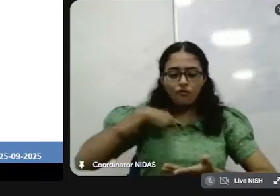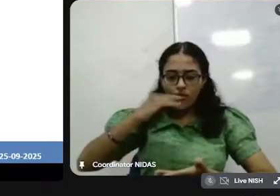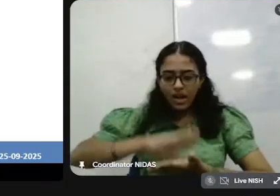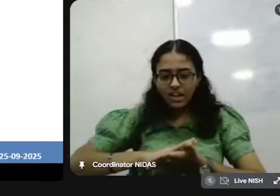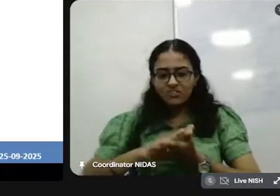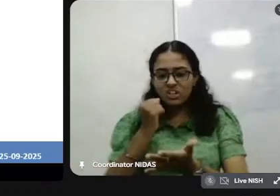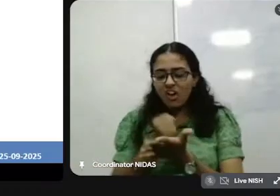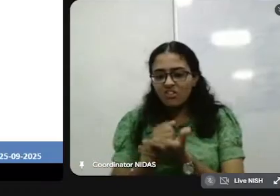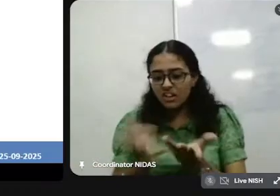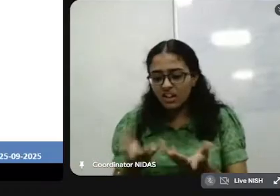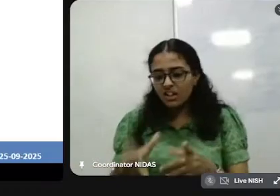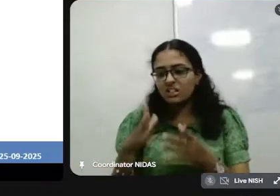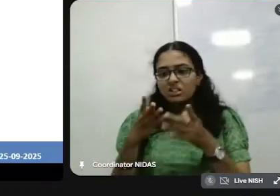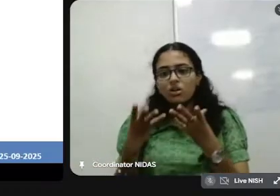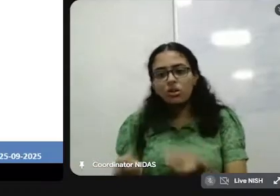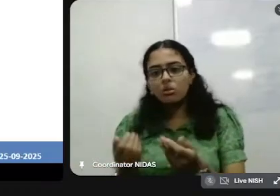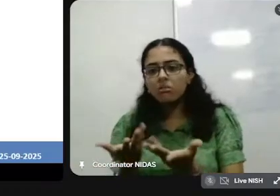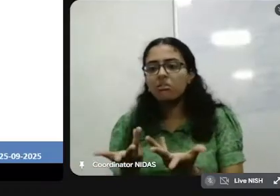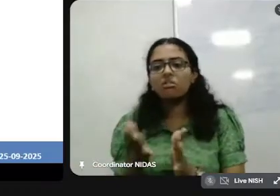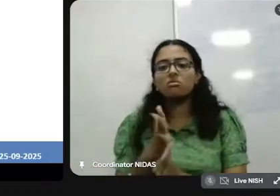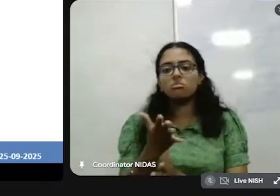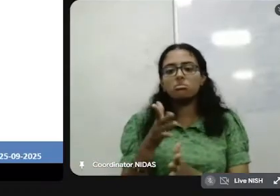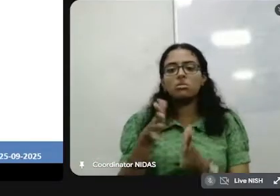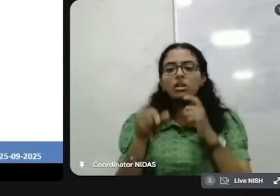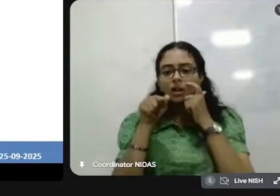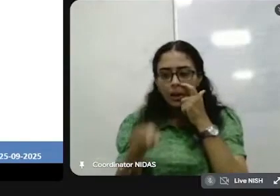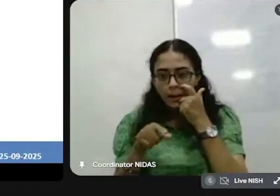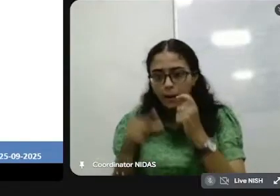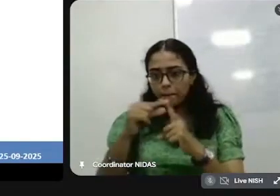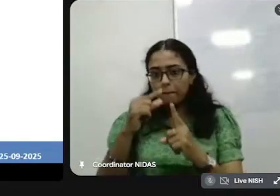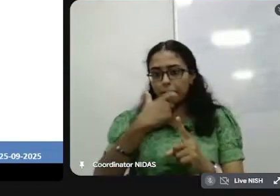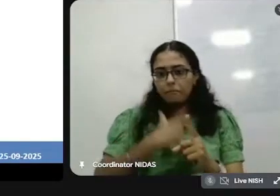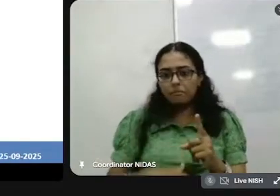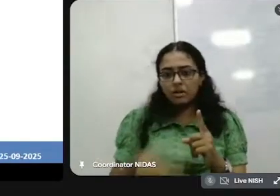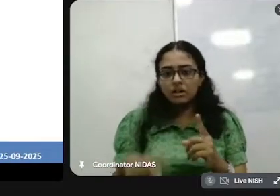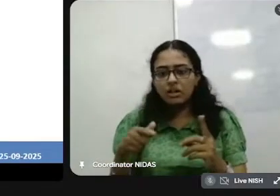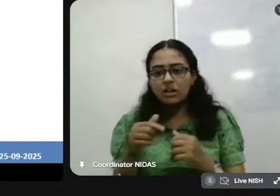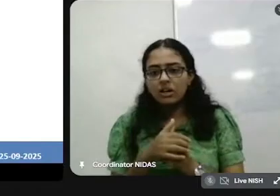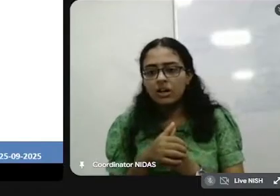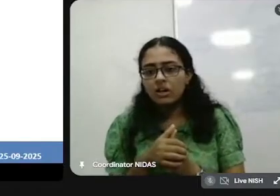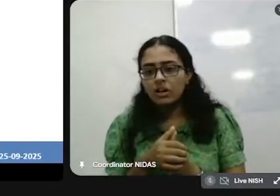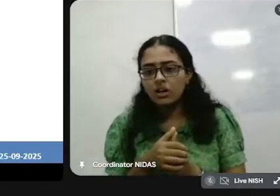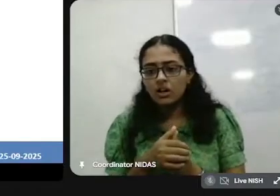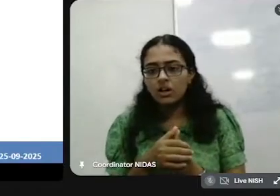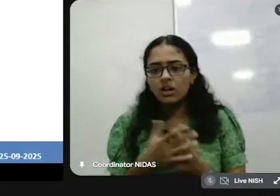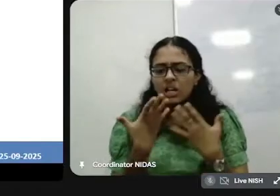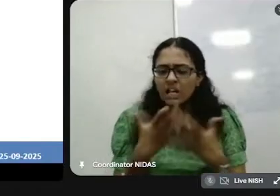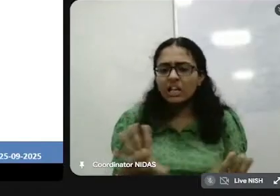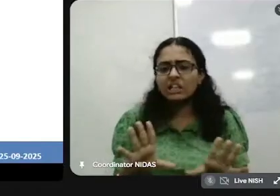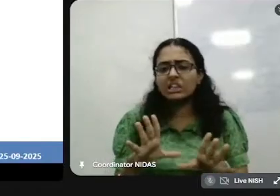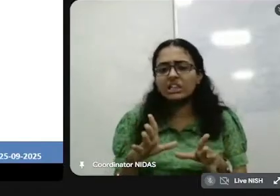അദ്ദേഹം പറ്റുന്നുണ്ടാവില്ലായിരിക്കാം. മൊത്തത്തിലുള്ളൊരു വ്യക്തിത്വത്തിലൊരു മാറ്റം, പേഴ്സണാലിറ്റിയിലൊരു മാറ്റം അദ്ദേഹം കാണുന്നുണ്ടായിരിക്കാം. എന്തും